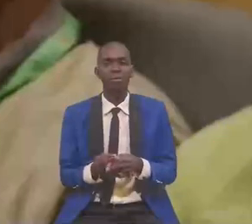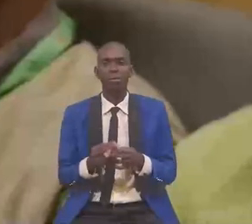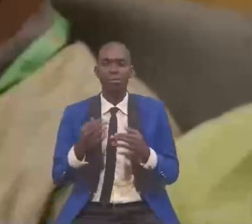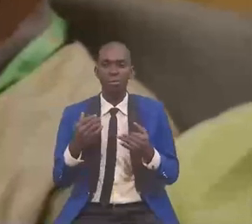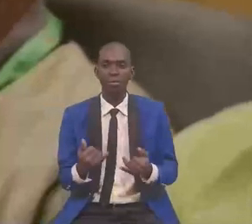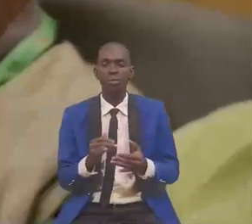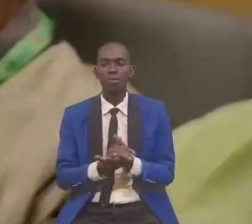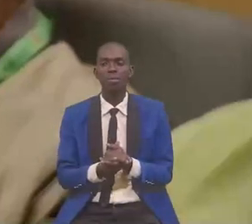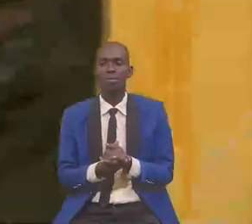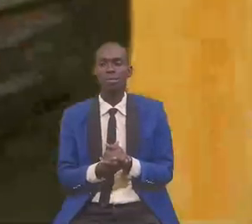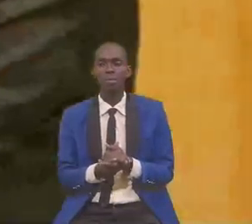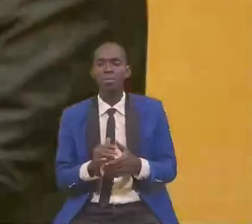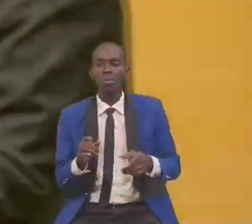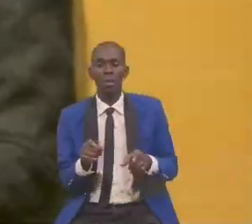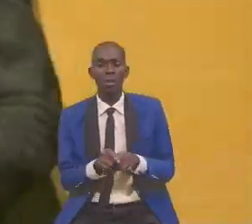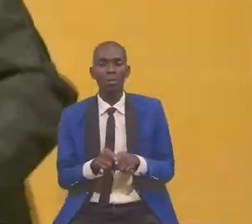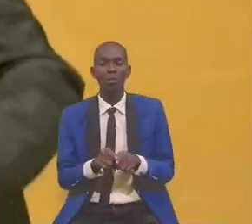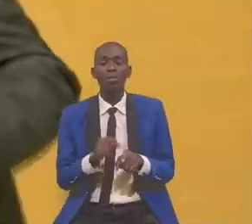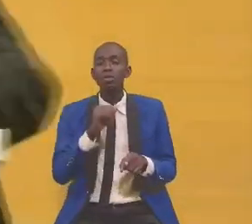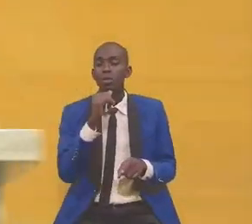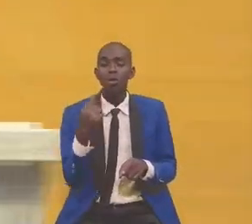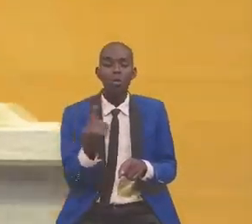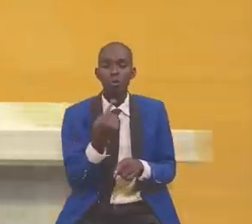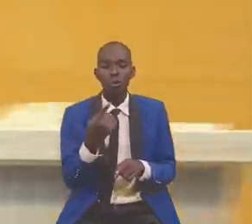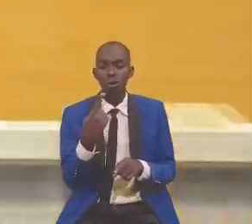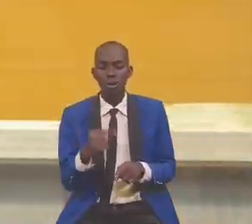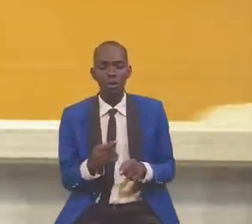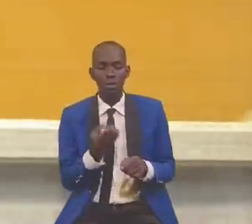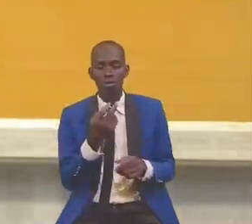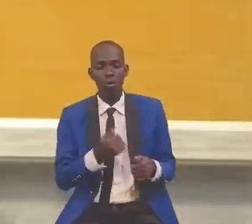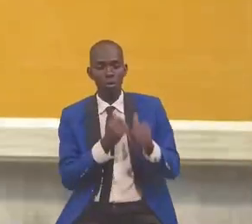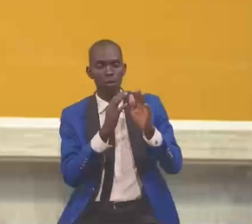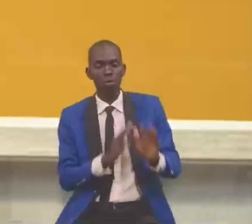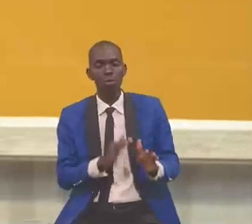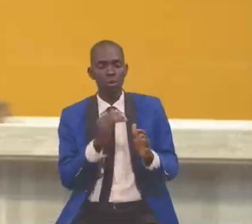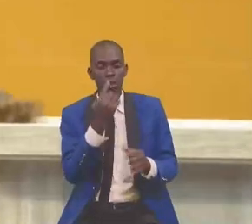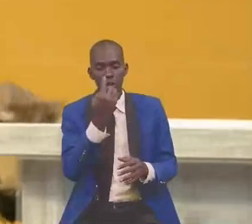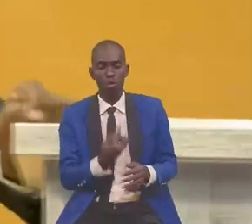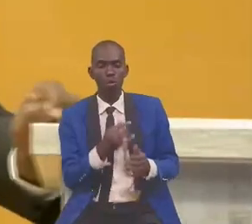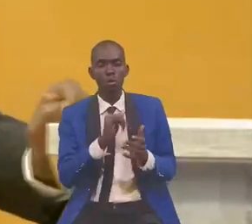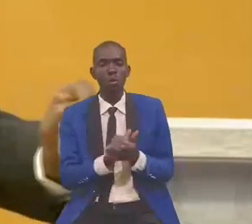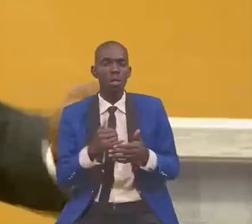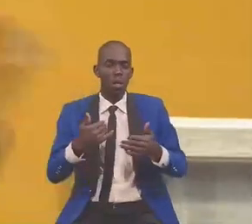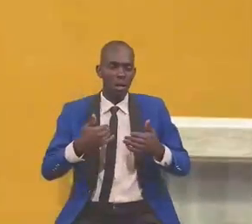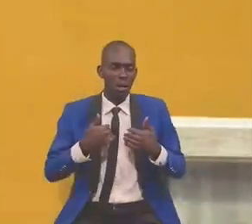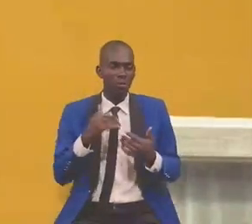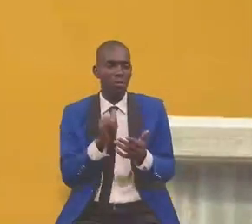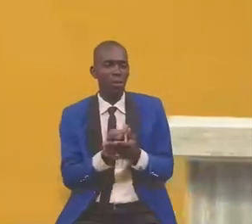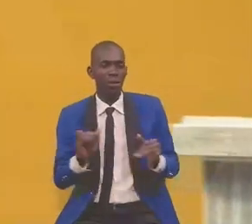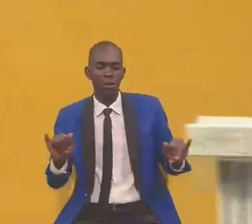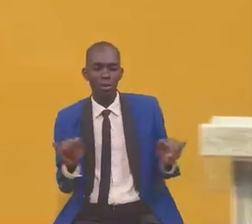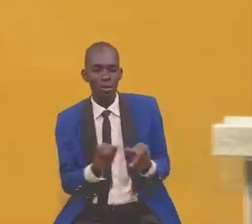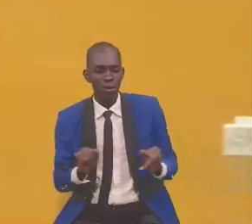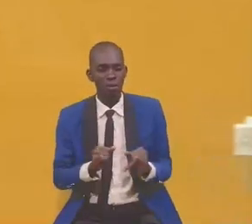Est-ce que c'était seulement les apôtres seuls qui avaient ce type de conviction, ce type de courage, ce type de consécration? Voyons le chapitre